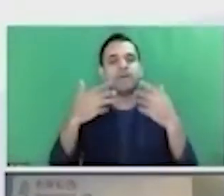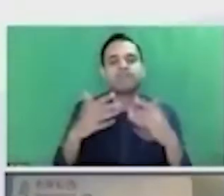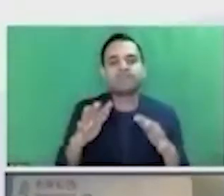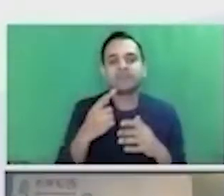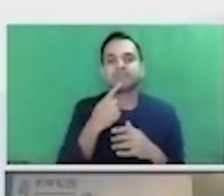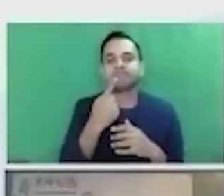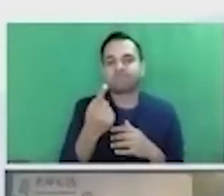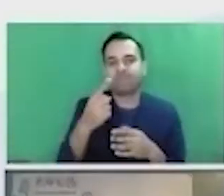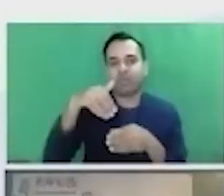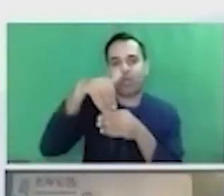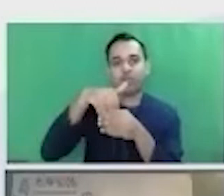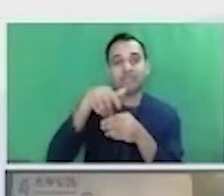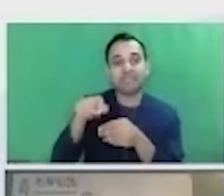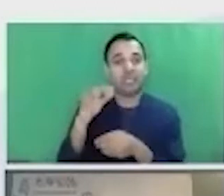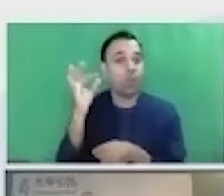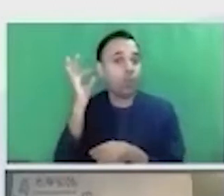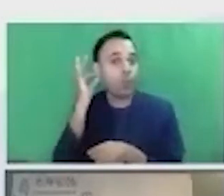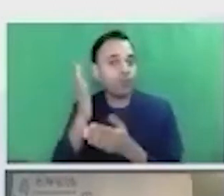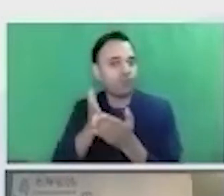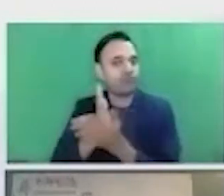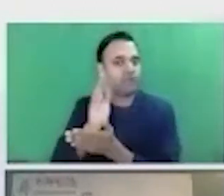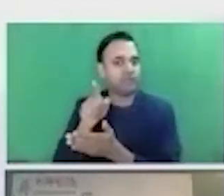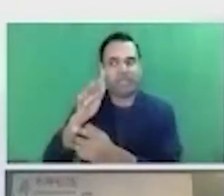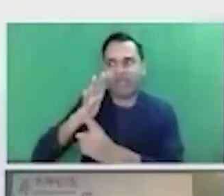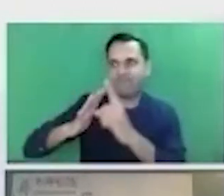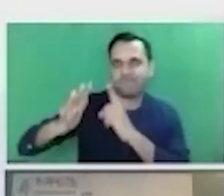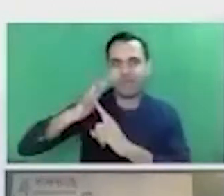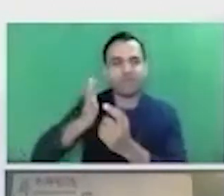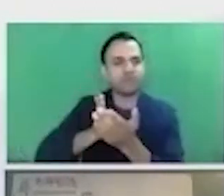لديها دور هام جداً